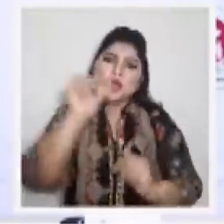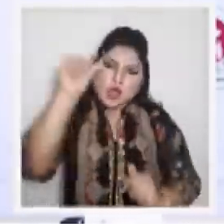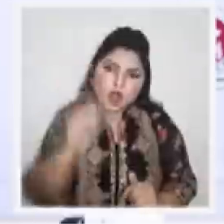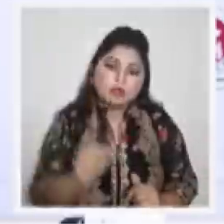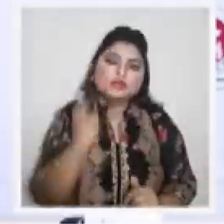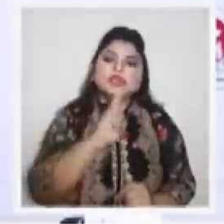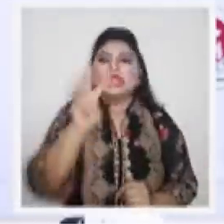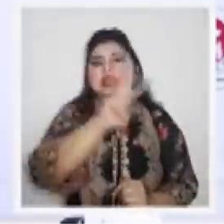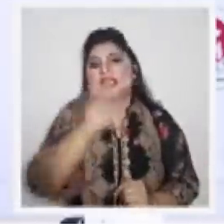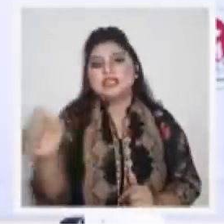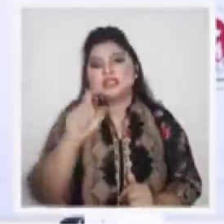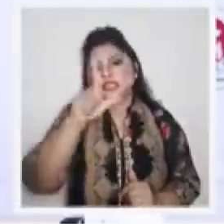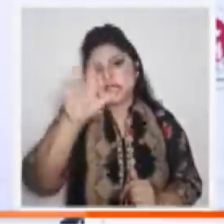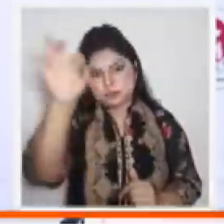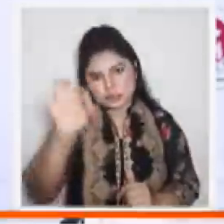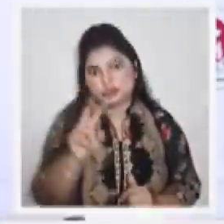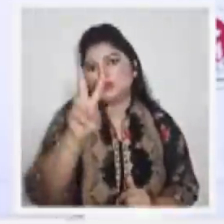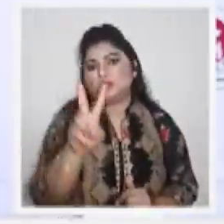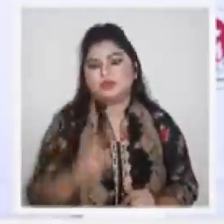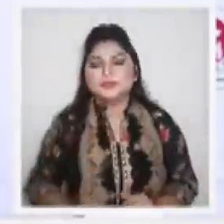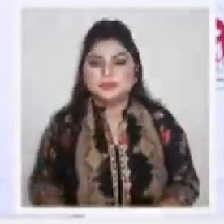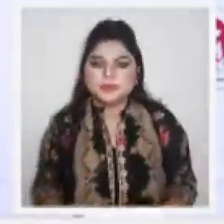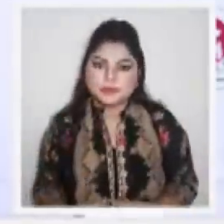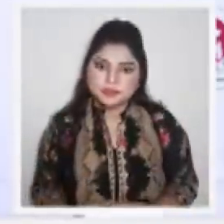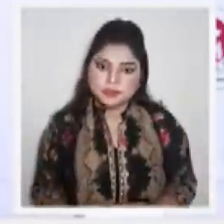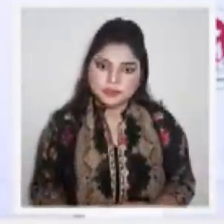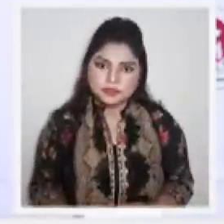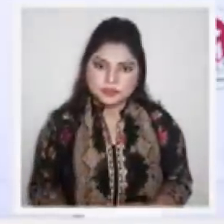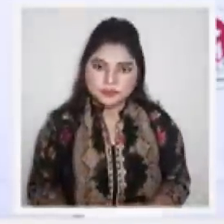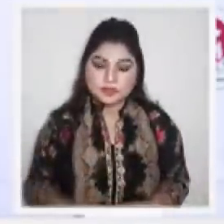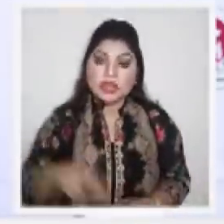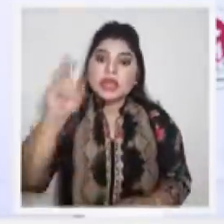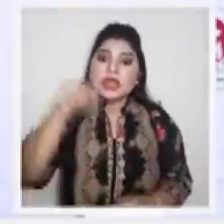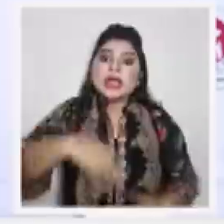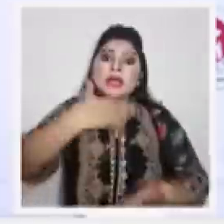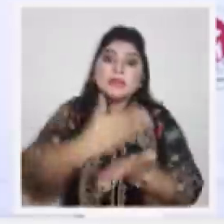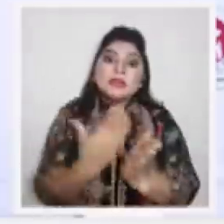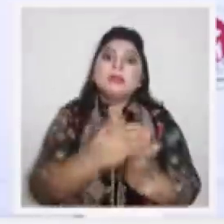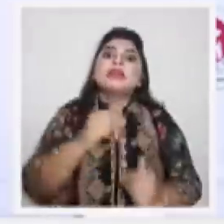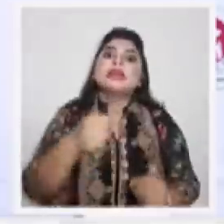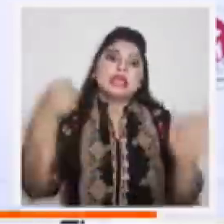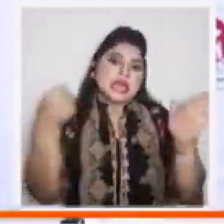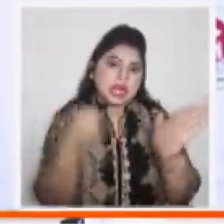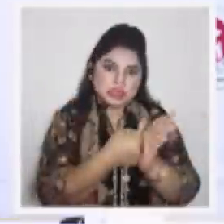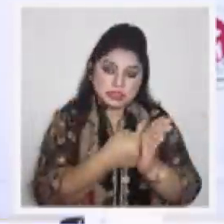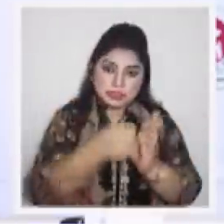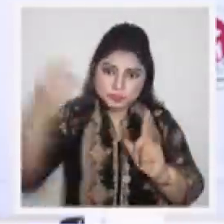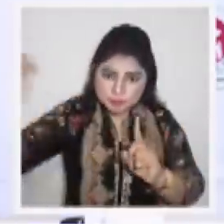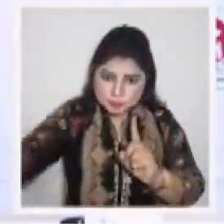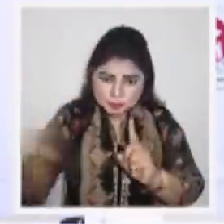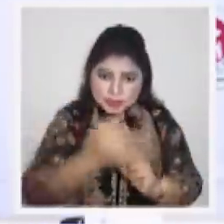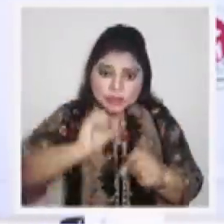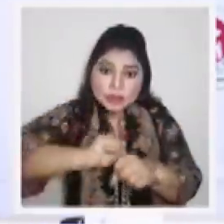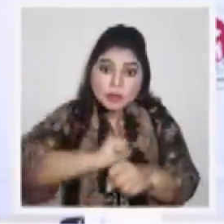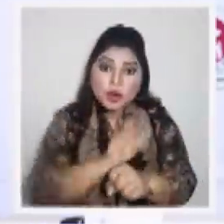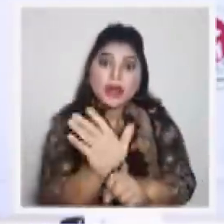চন্দ্রঘোনা, সাতক্ষীরা, যশোর, বাগেরহাট এবং কুষ্টিয়া সবচেয়ে কম, যেখানে 307.2 10 লক্ষ লোকের